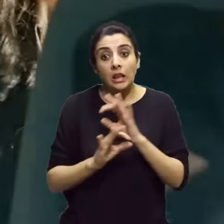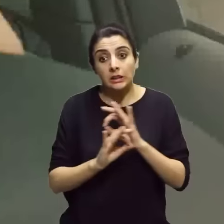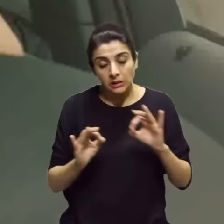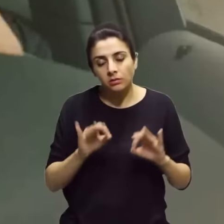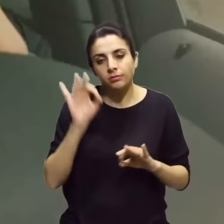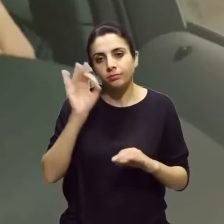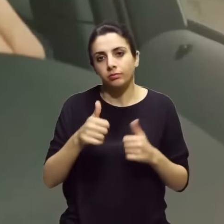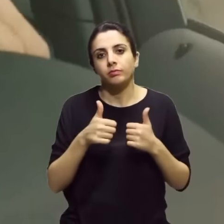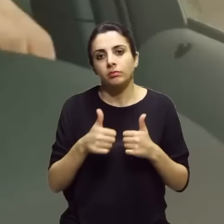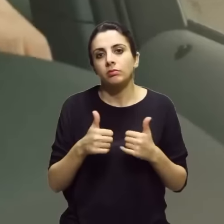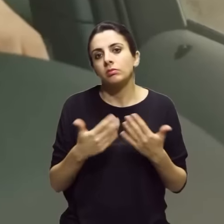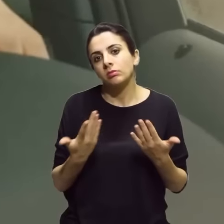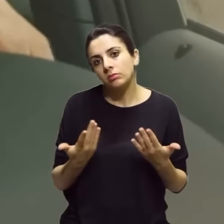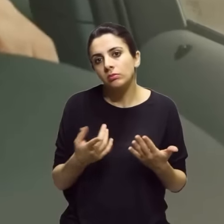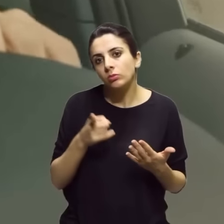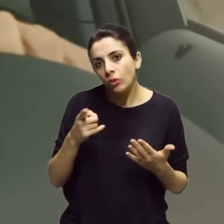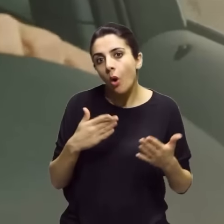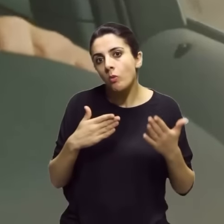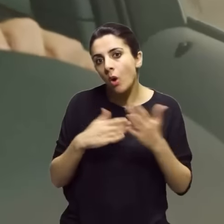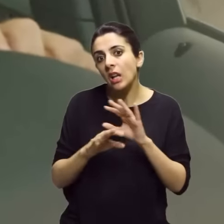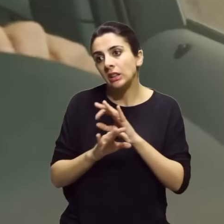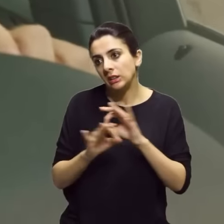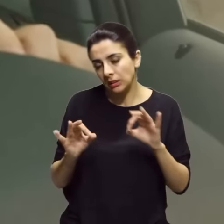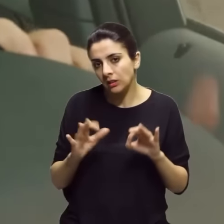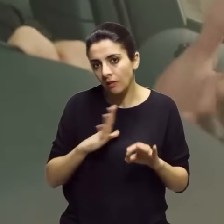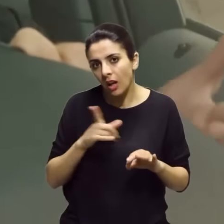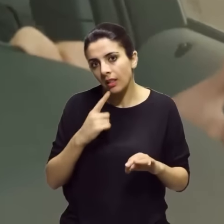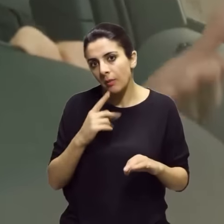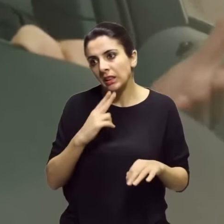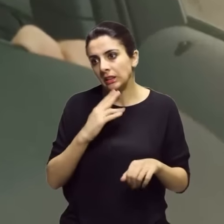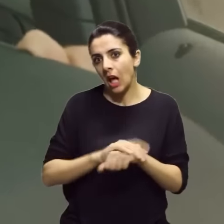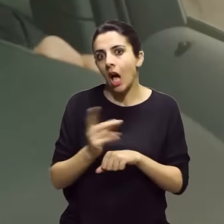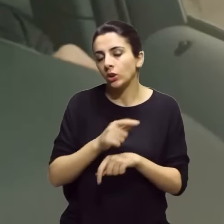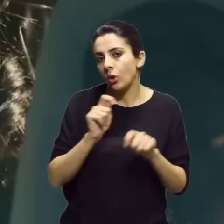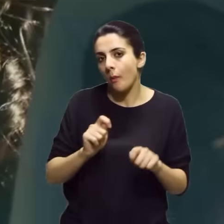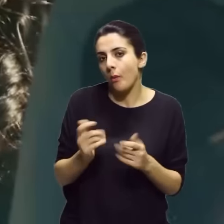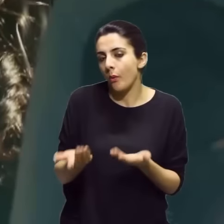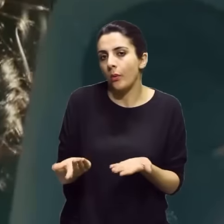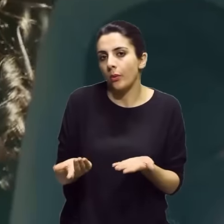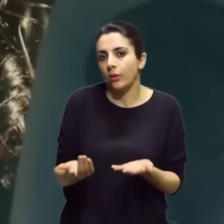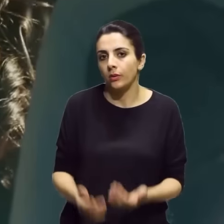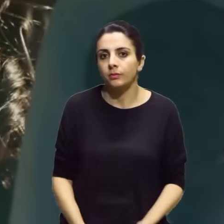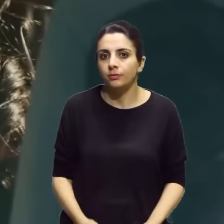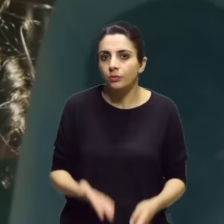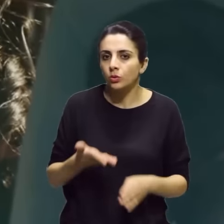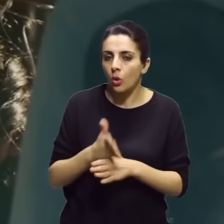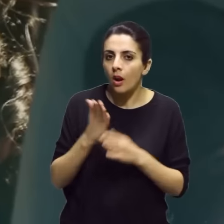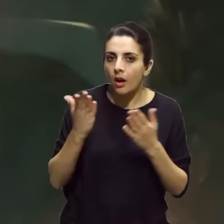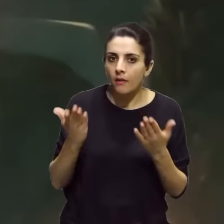vermezsek. Yani sonuçta onlar da mola vermeyecekler değil mi? Kız kaçırıyorlar en nihayetinde.